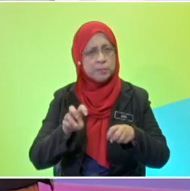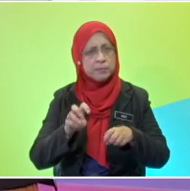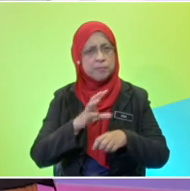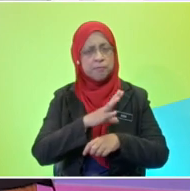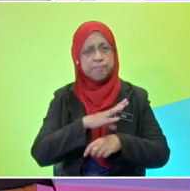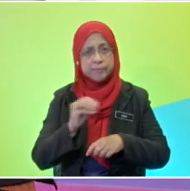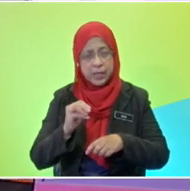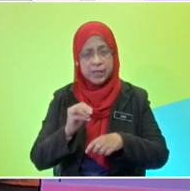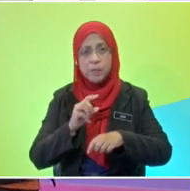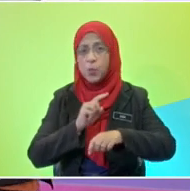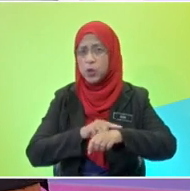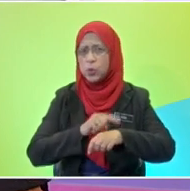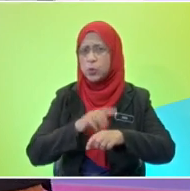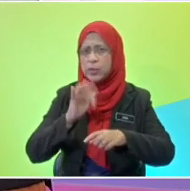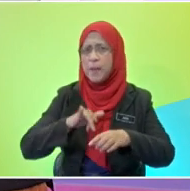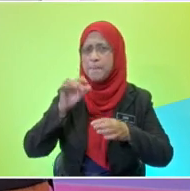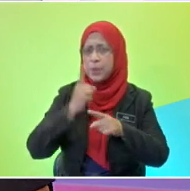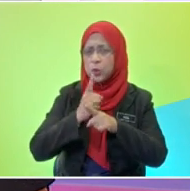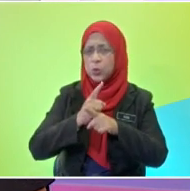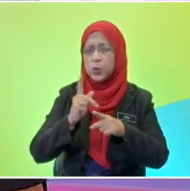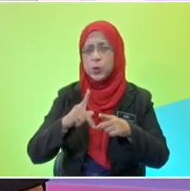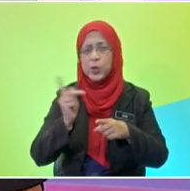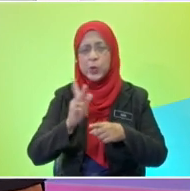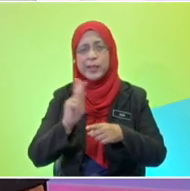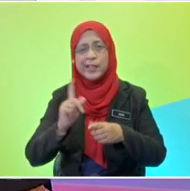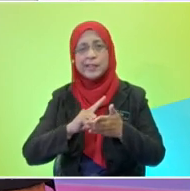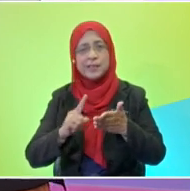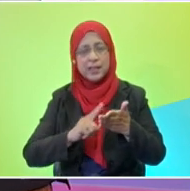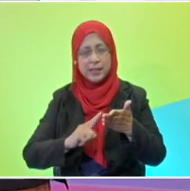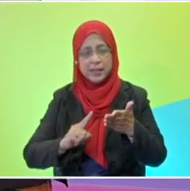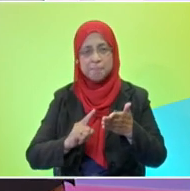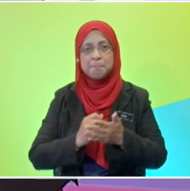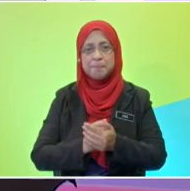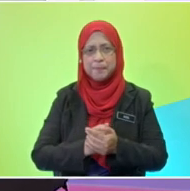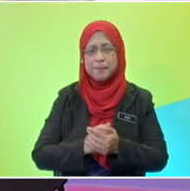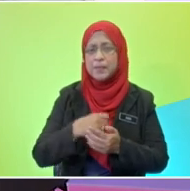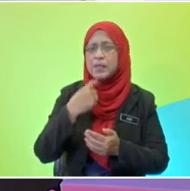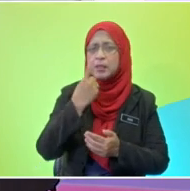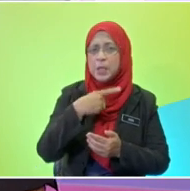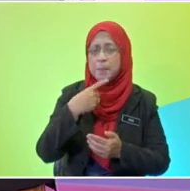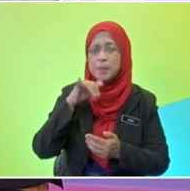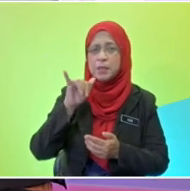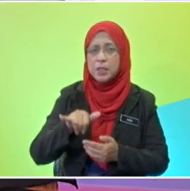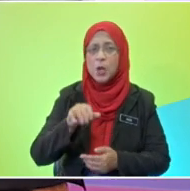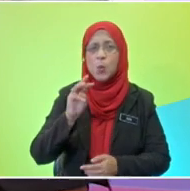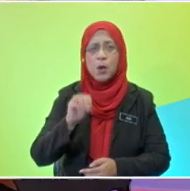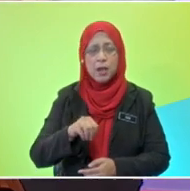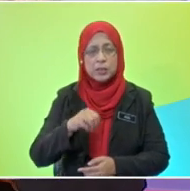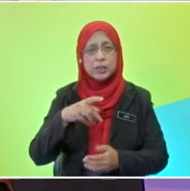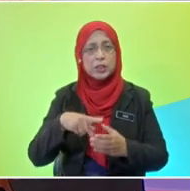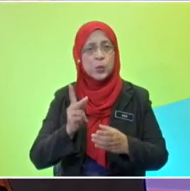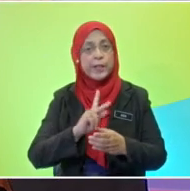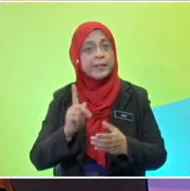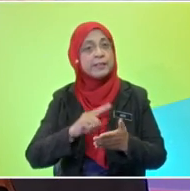zakat nih pagi ke petangkah begitu juga siapa yang wajib untuk mengeluarkan